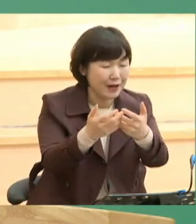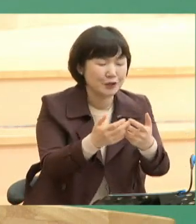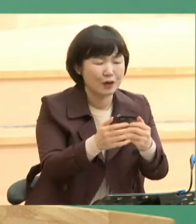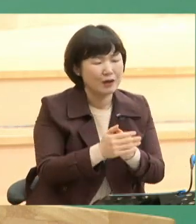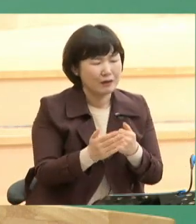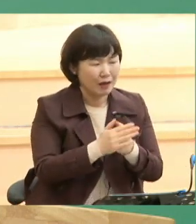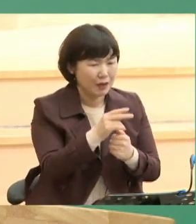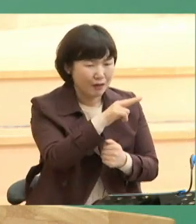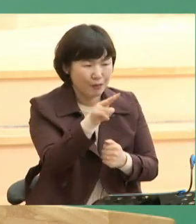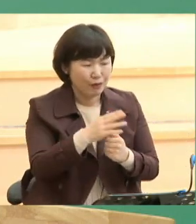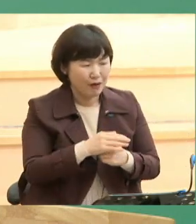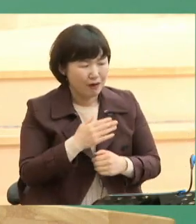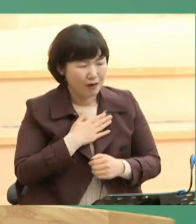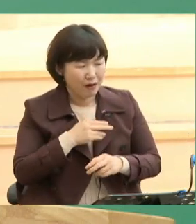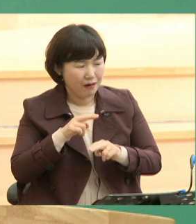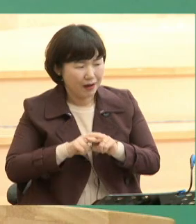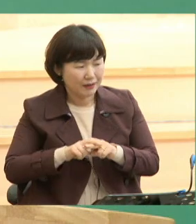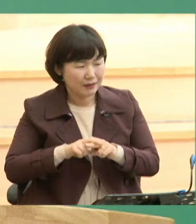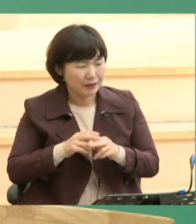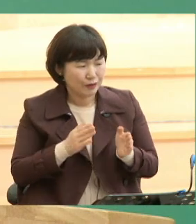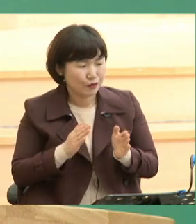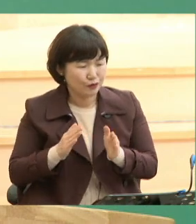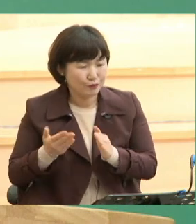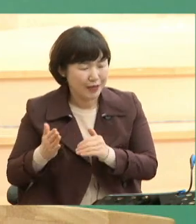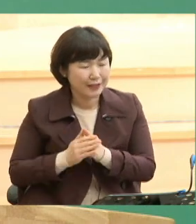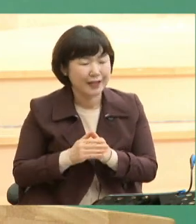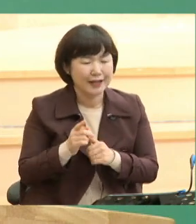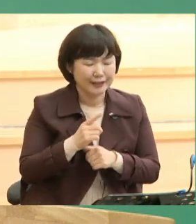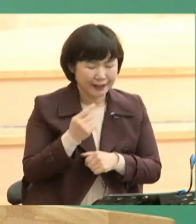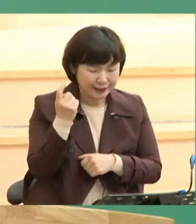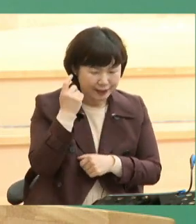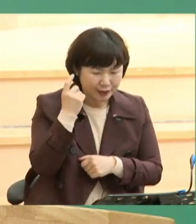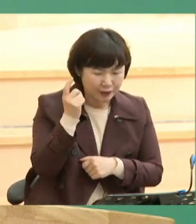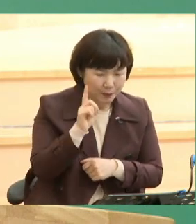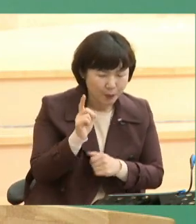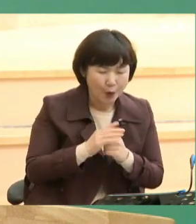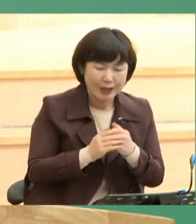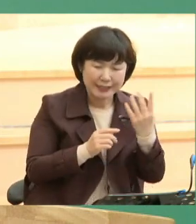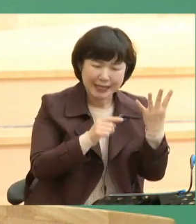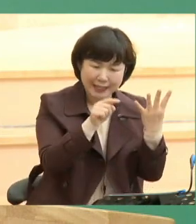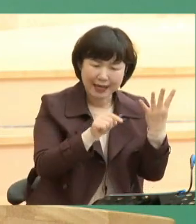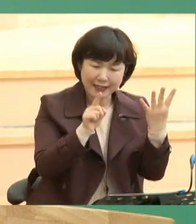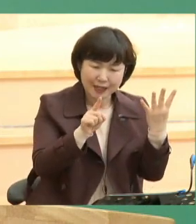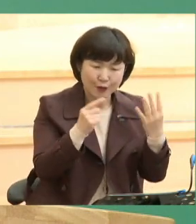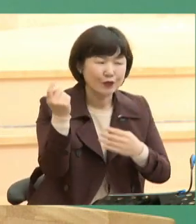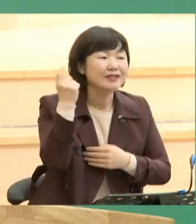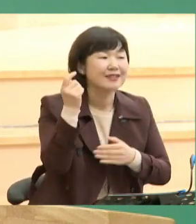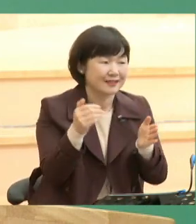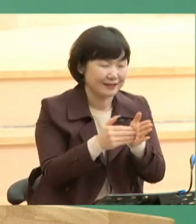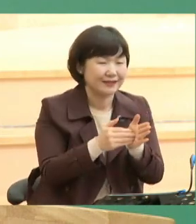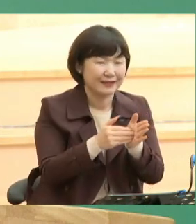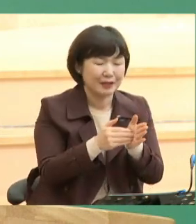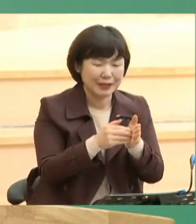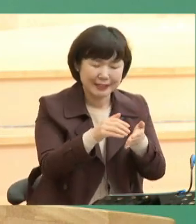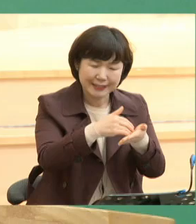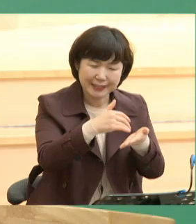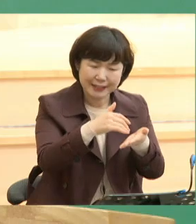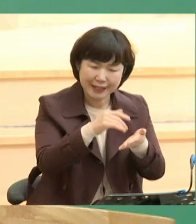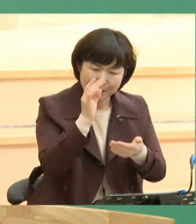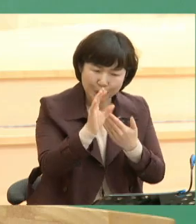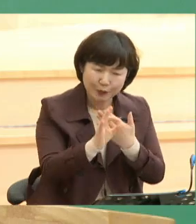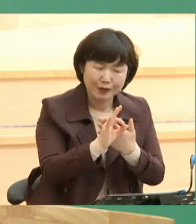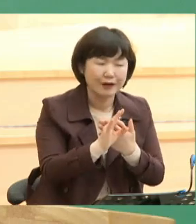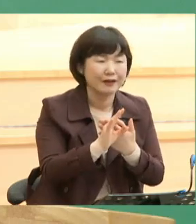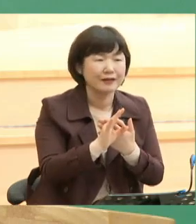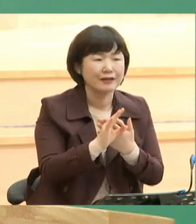준비를 하는데 말해요 확률로 따져 보니까 자들은 북을 있었 거다 자대 일이란 걸 들었어요 따져보니 까